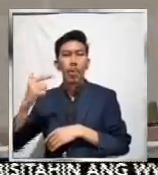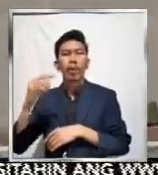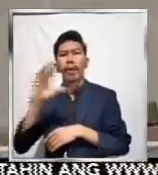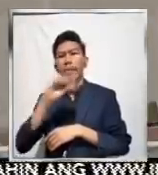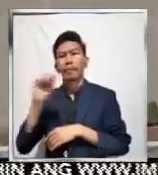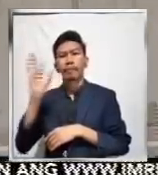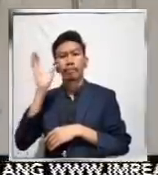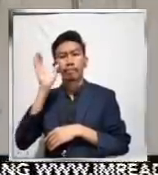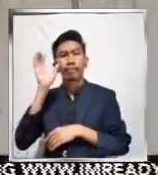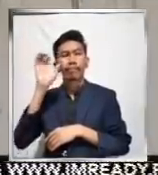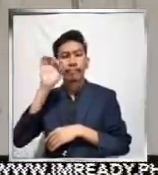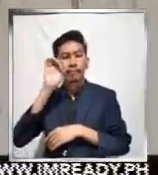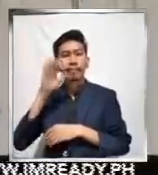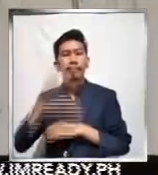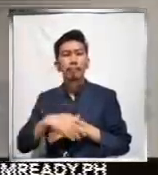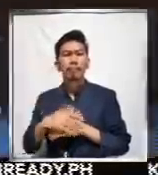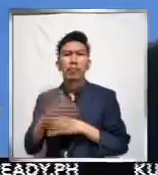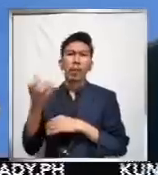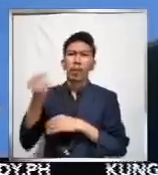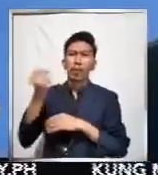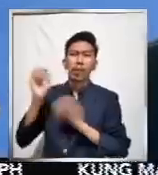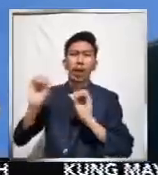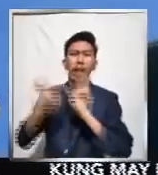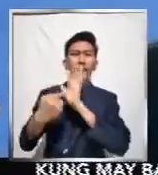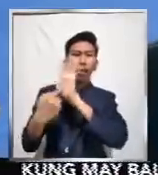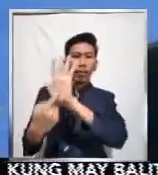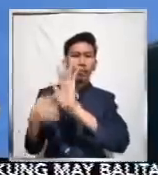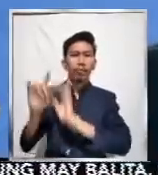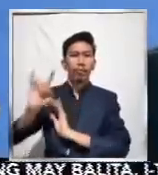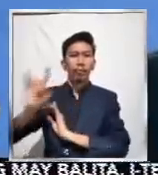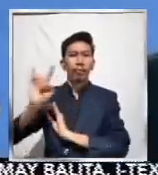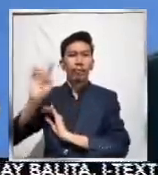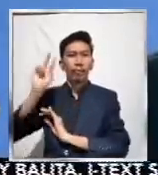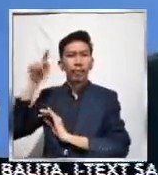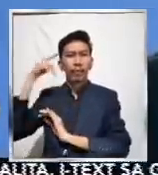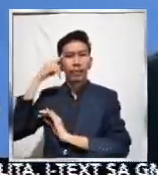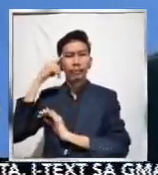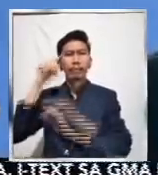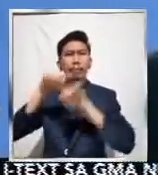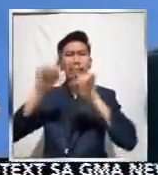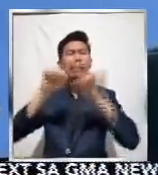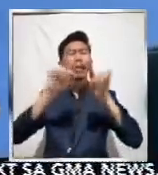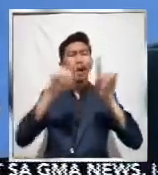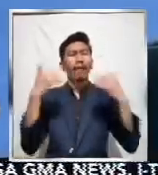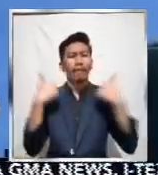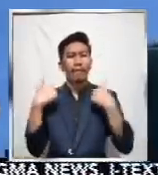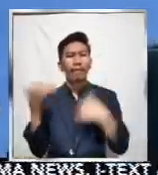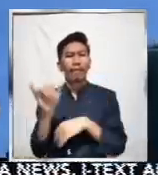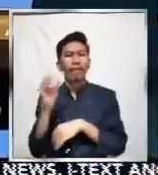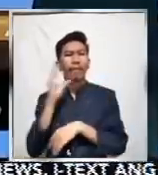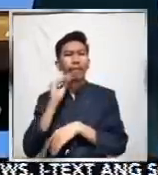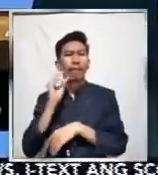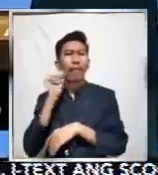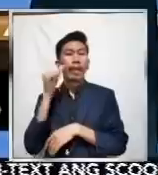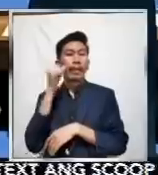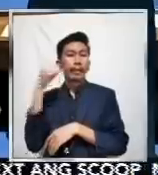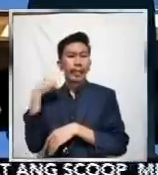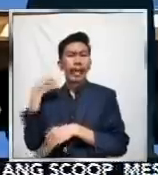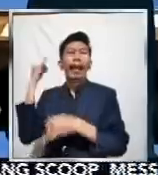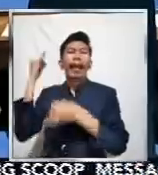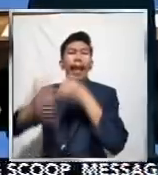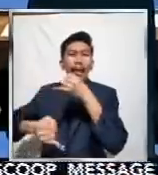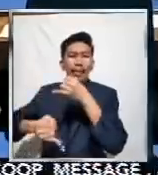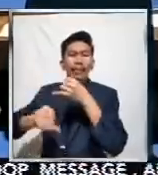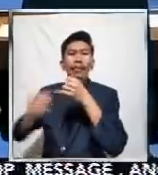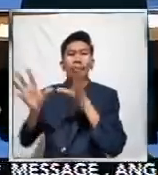tumakbo sa pagkasenador na hindi rin daw umere. Ang hearing kahapon ang huling pagkakataon para marinig ang mga resource persons na pabor at kontra